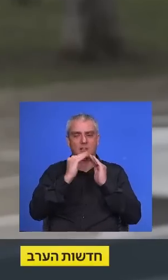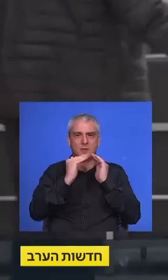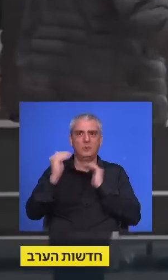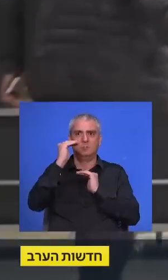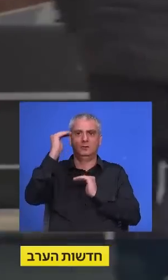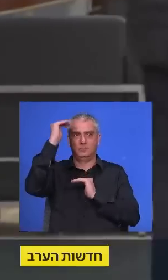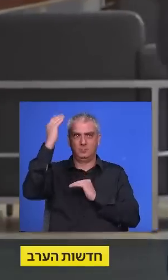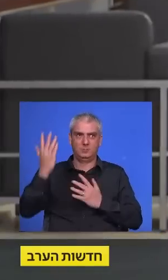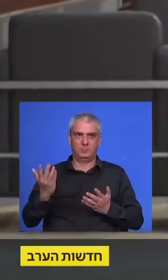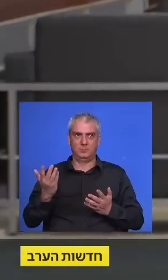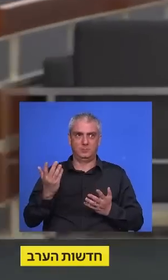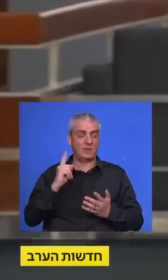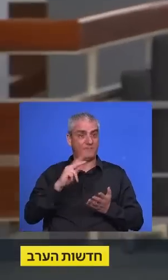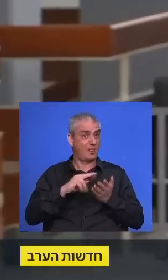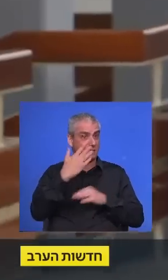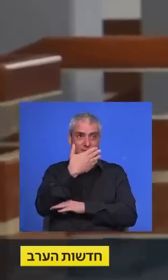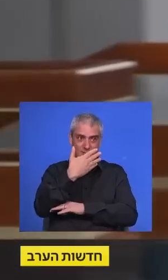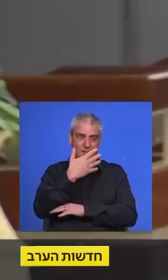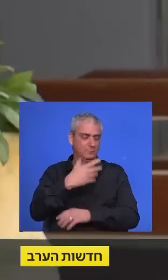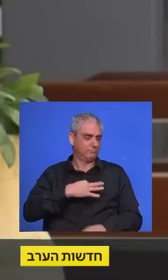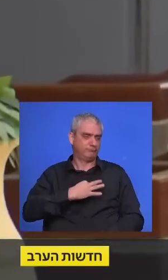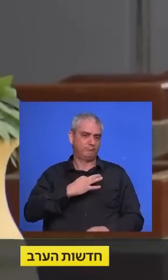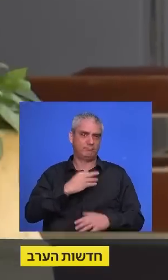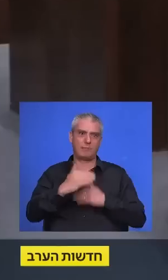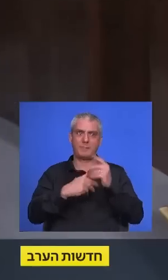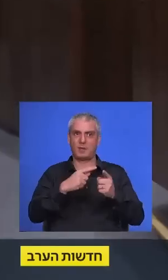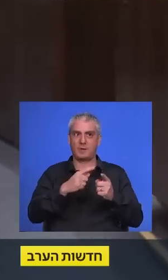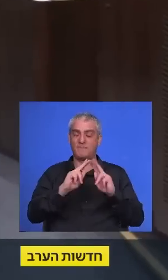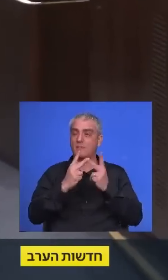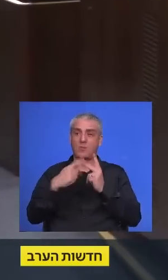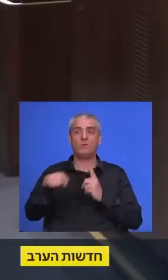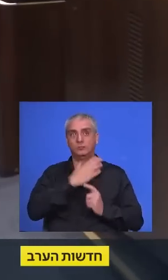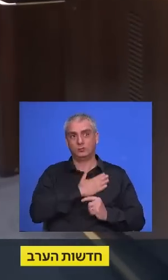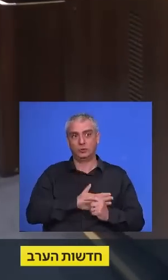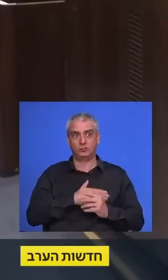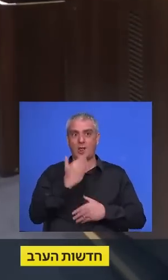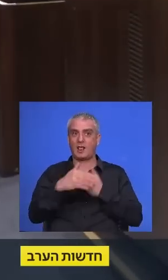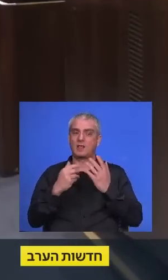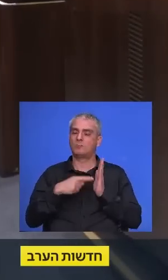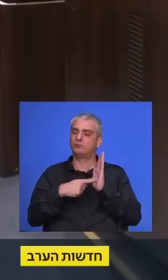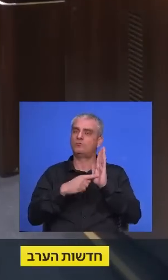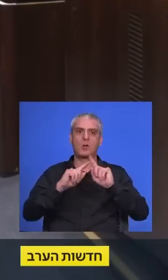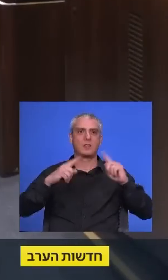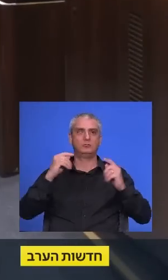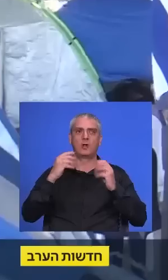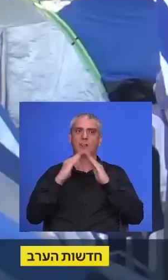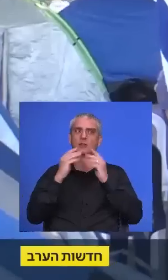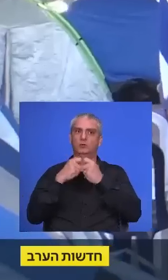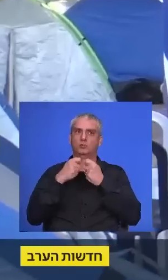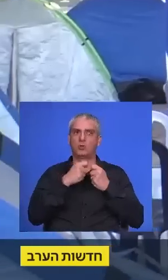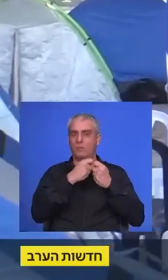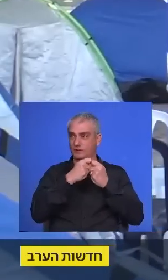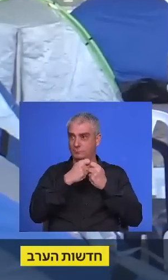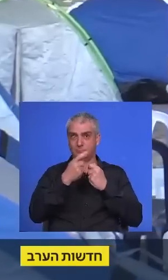הדיור. אבל המדינה די מתעלמת מהמגמה ומהקבוצות שמבקשות לקדם מודלים שונים של דיור שיתופי.